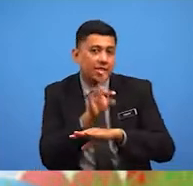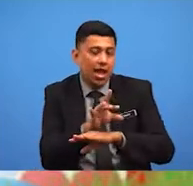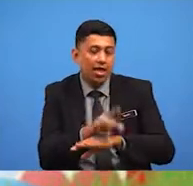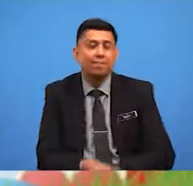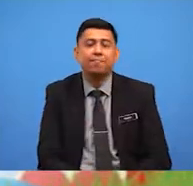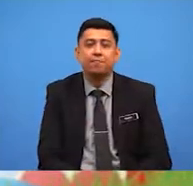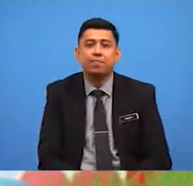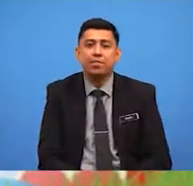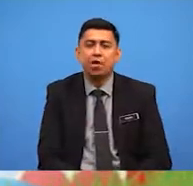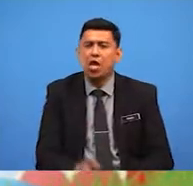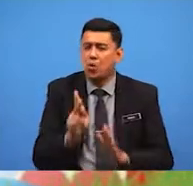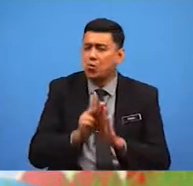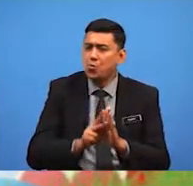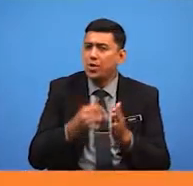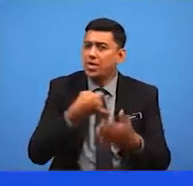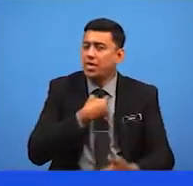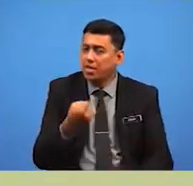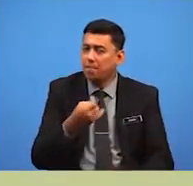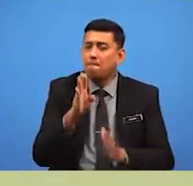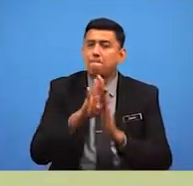Ku Ingin Berterima Kasih.